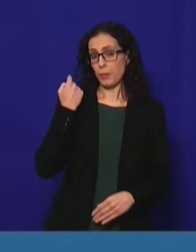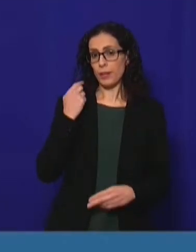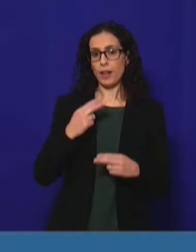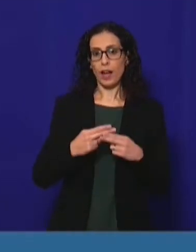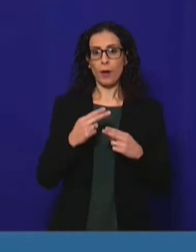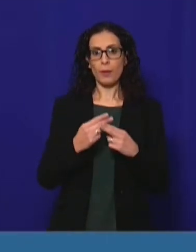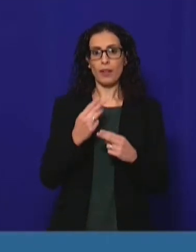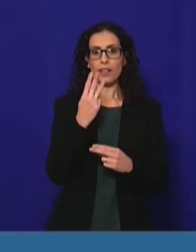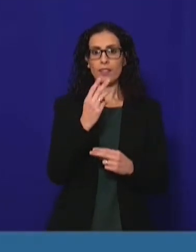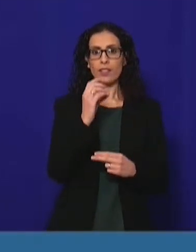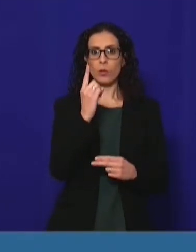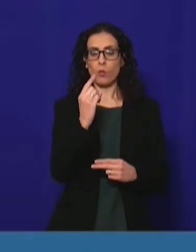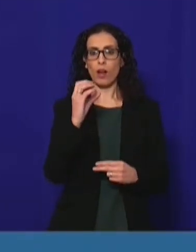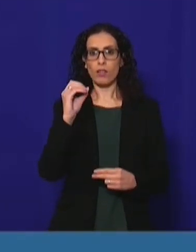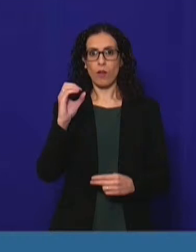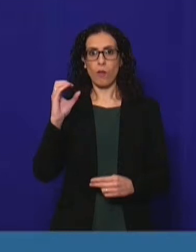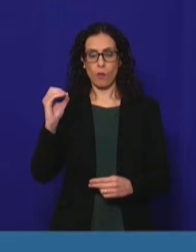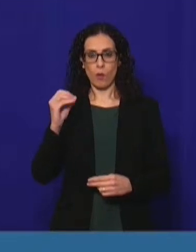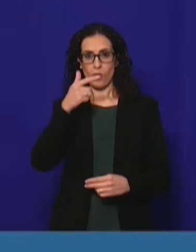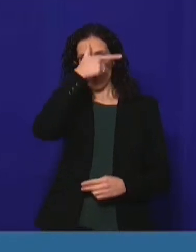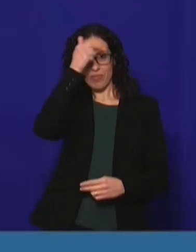swab u minn dawn irriżultaw